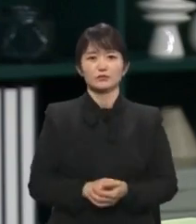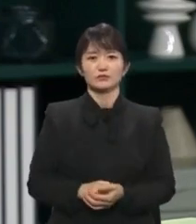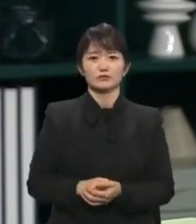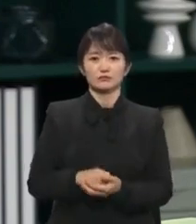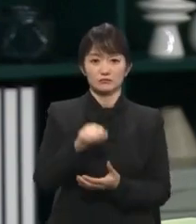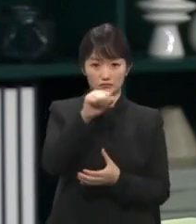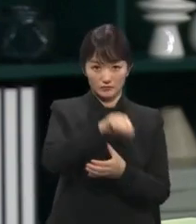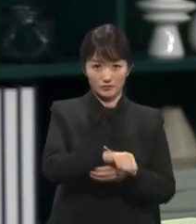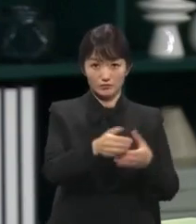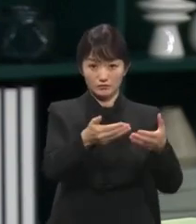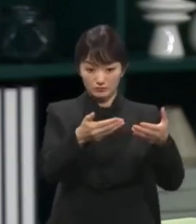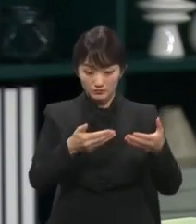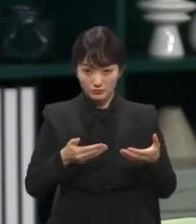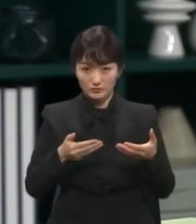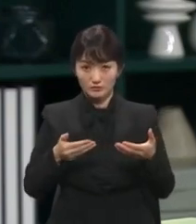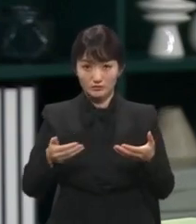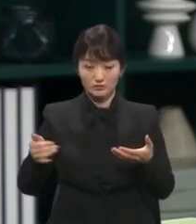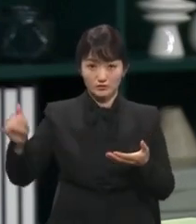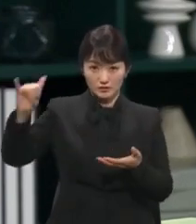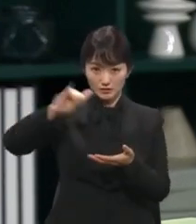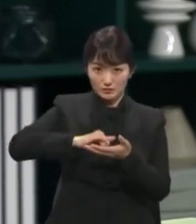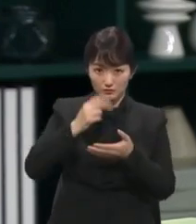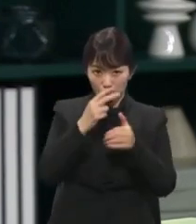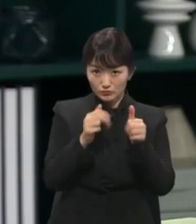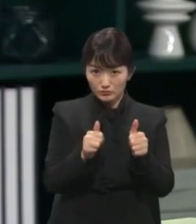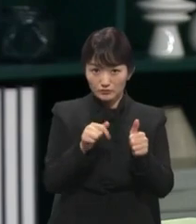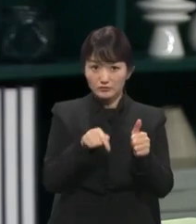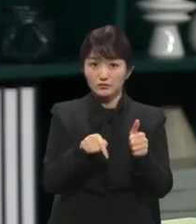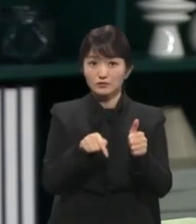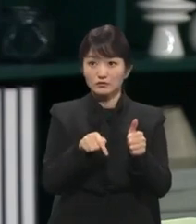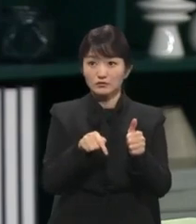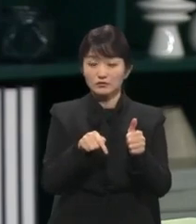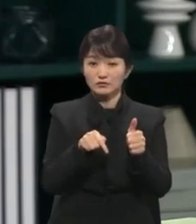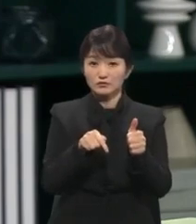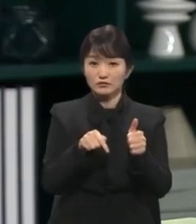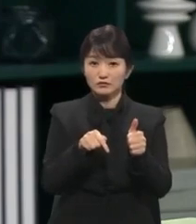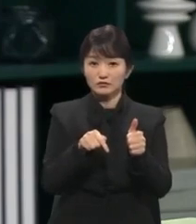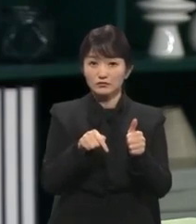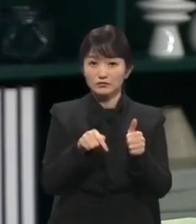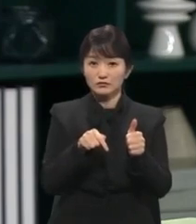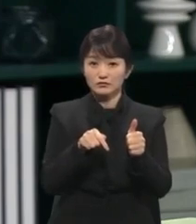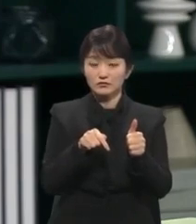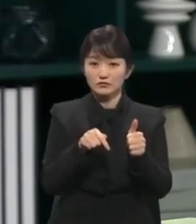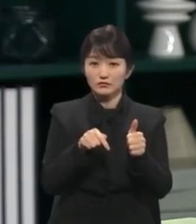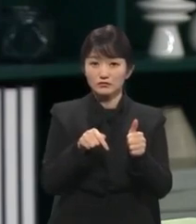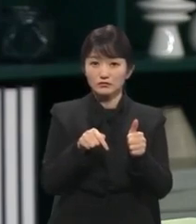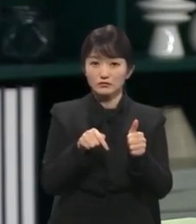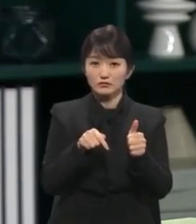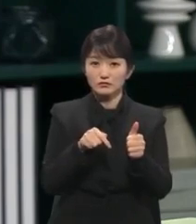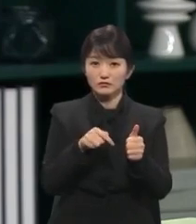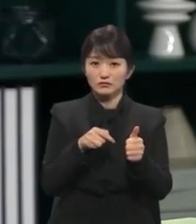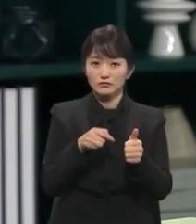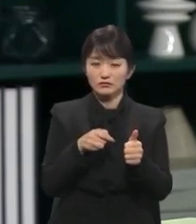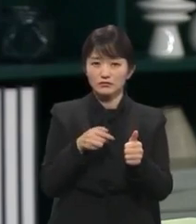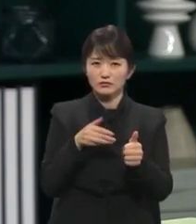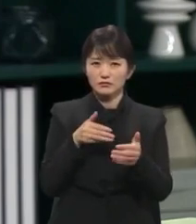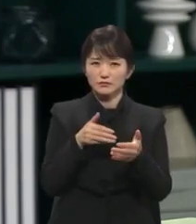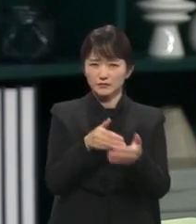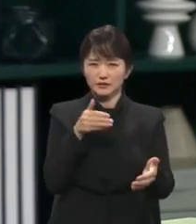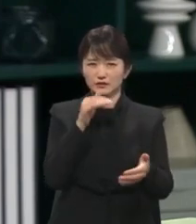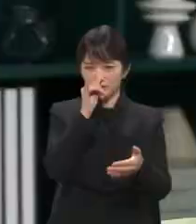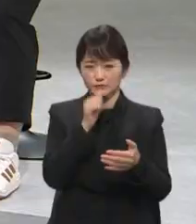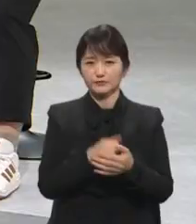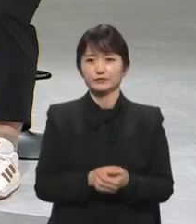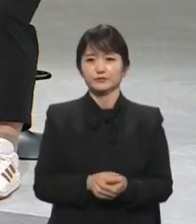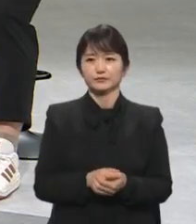받았어요 근데 입국 심사를 거쳐야 되잖아요 근데 입국 심사에서도 거절되는 경우들이 있다고 합니다 그래서 이제 이런